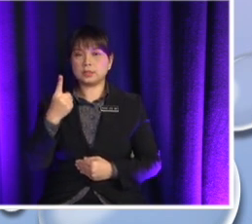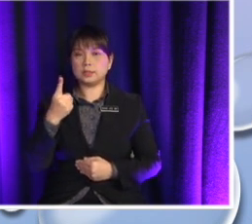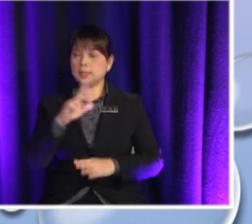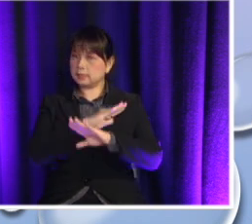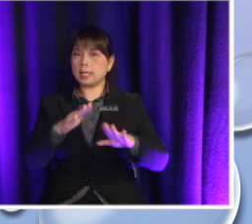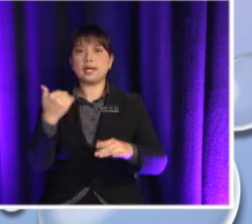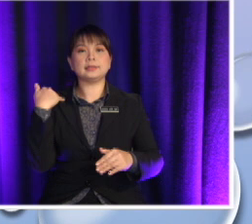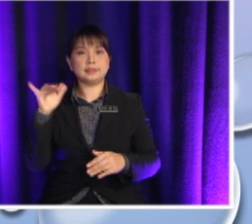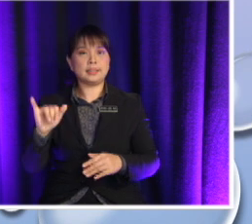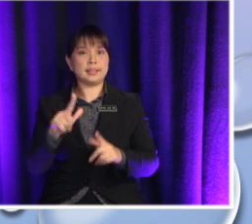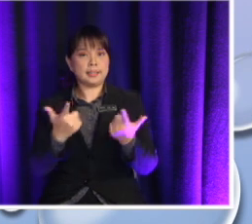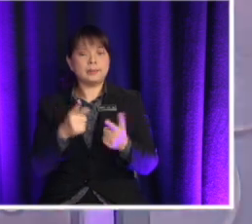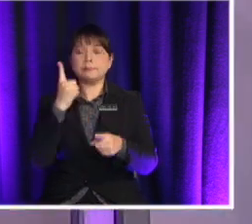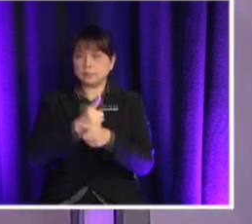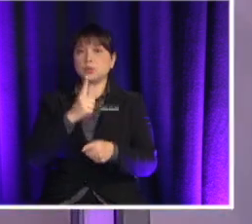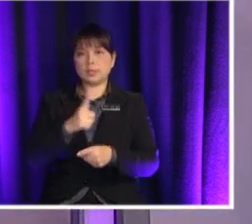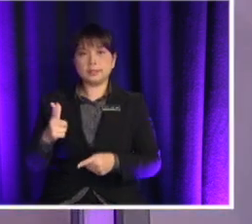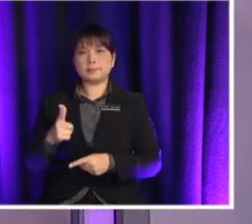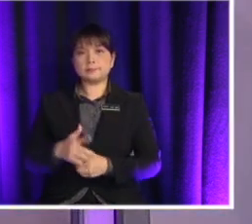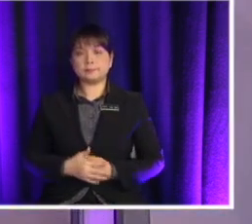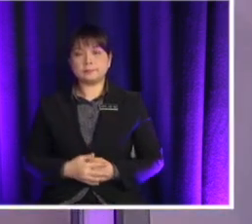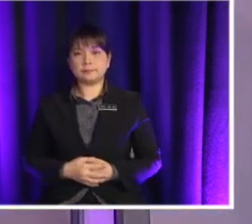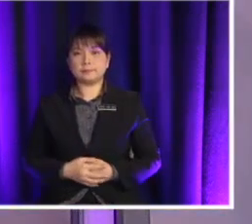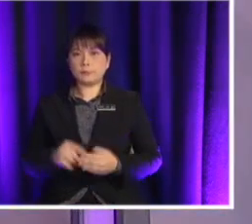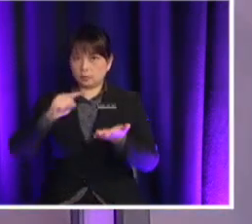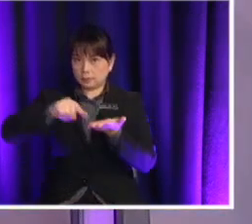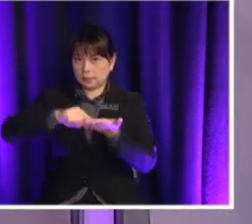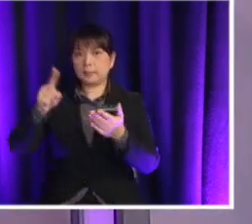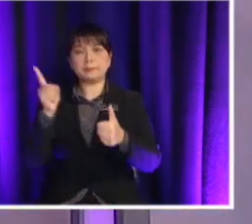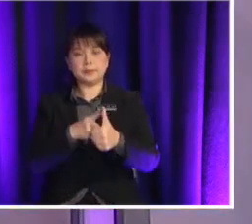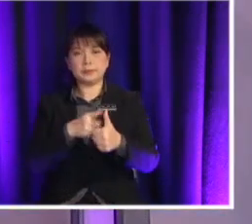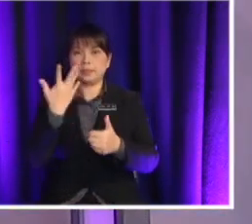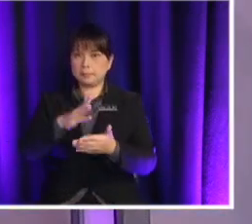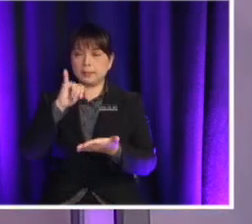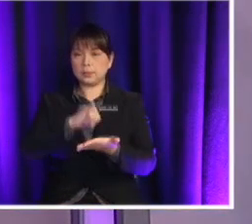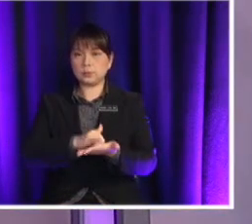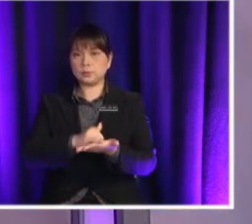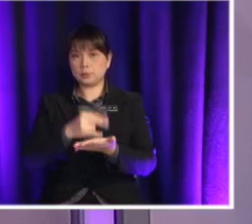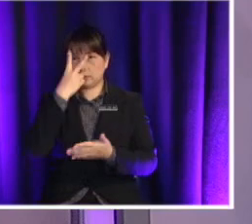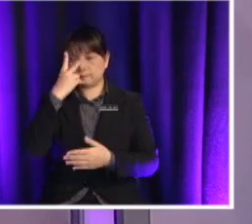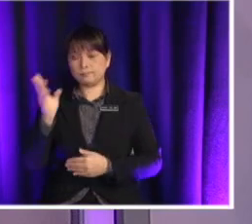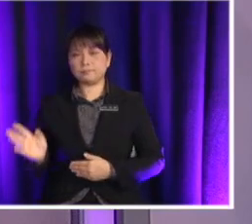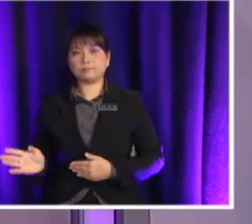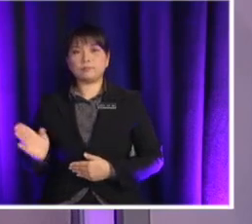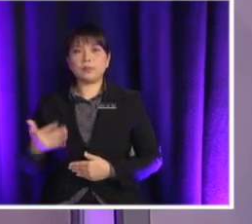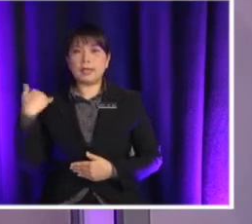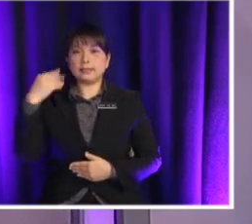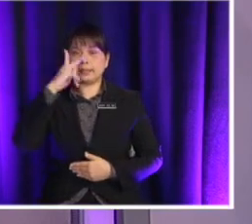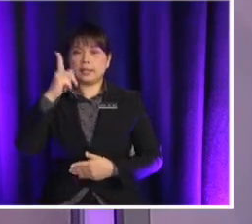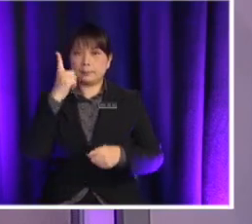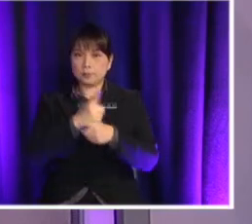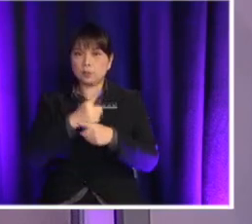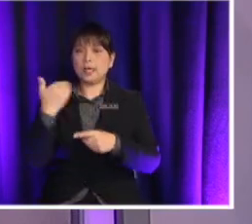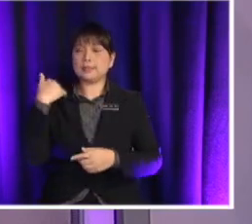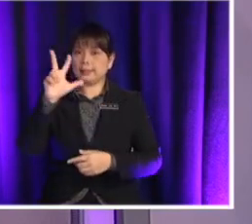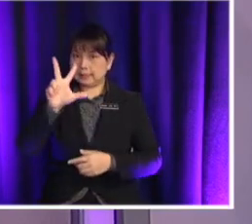So maksudnya kita dah betul lah sambungan kita ni. Okey, itu semakan kita yang pertama. Yang kedua tadi kita semak pula, ada tak betul tak 3